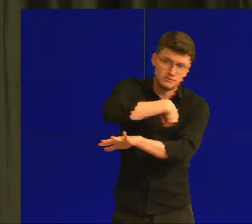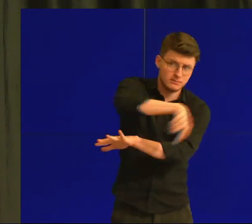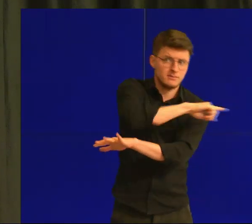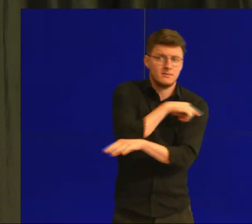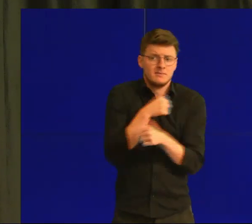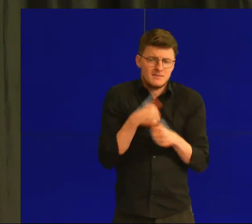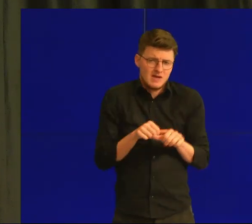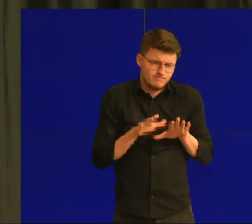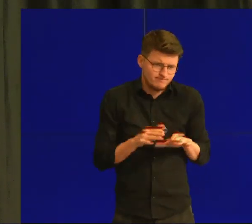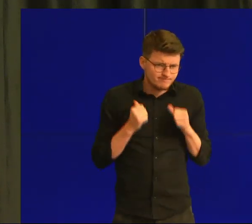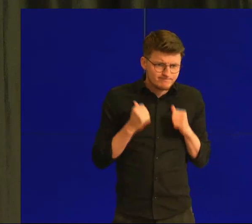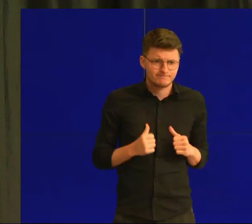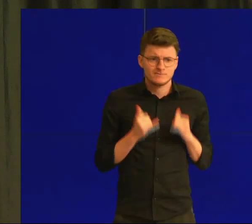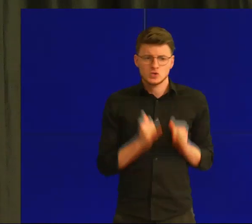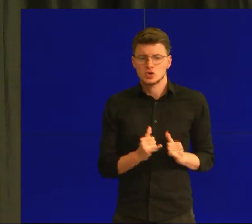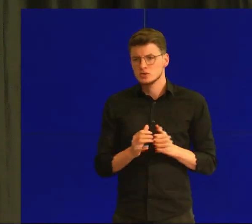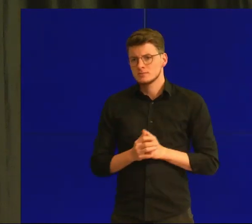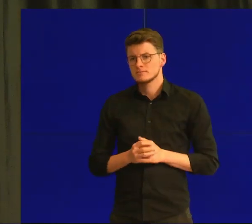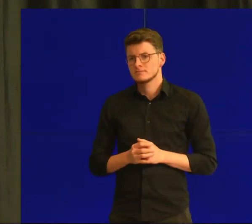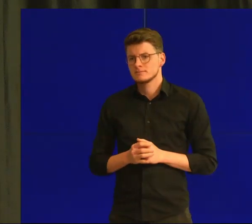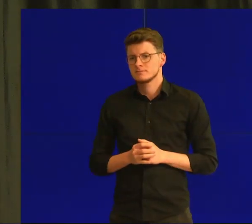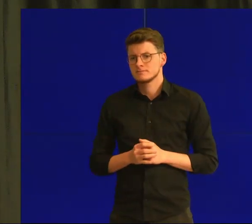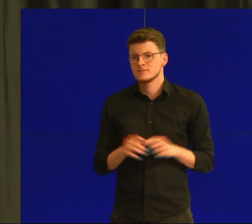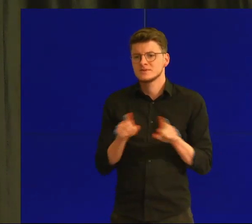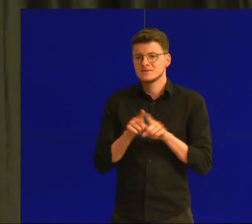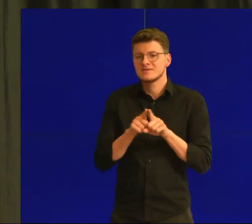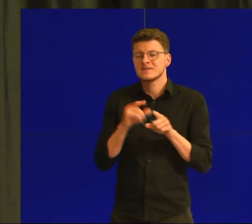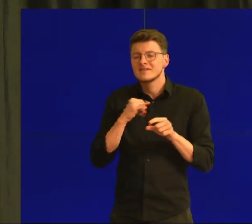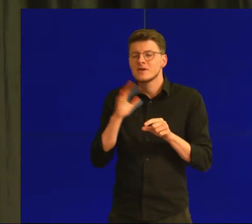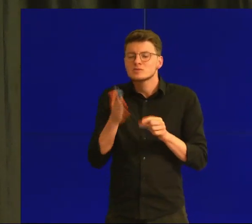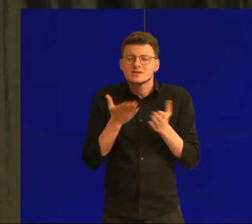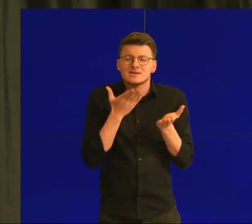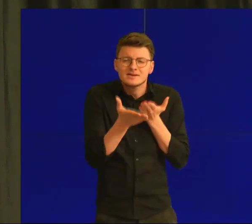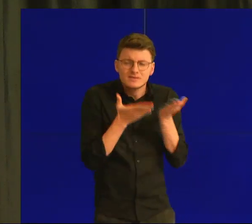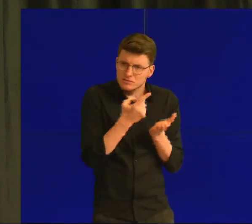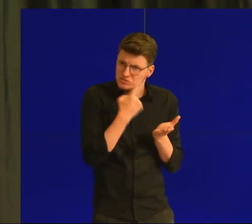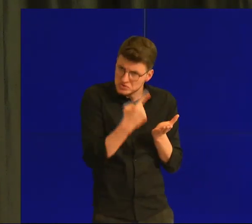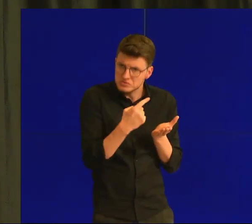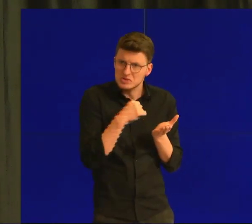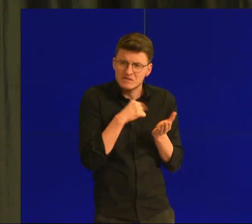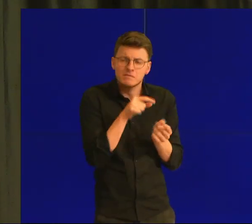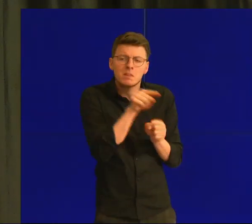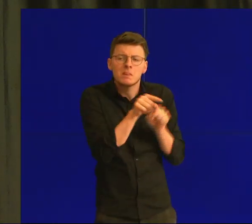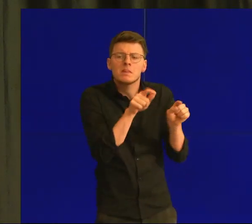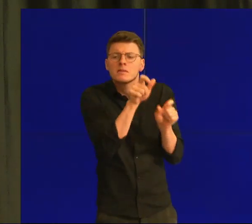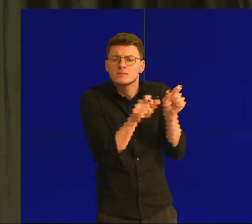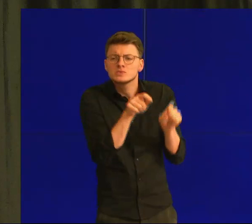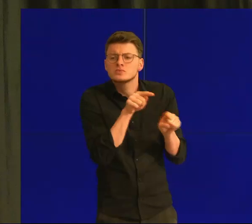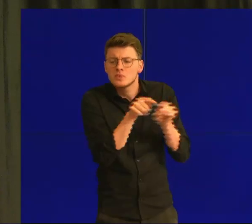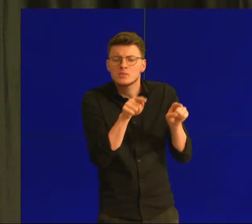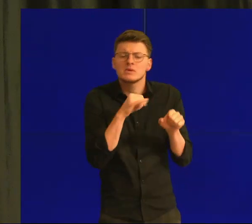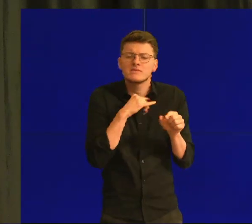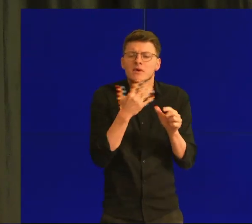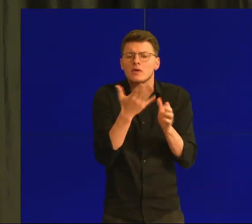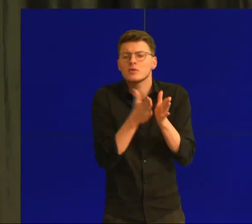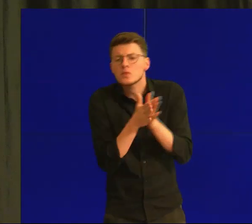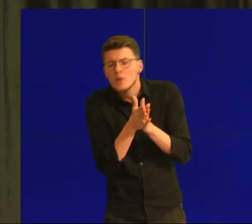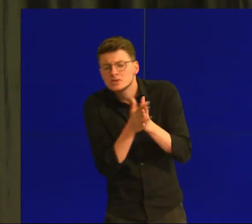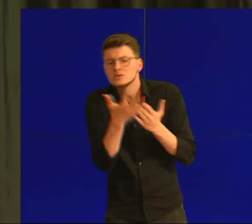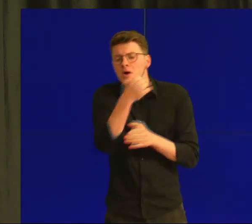d'à côté ce dragon tattoo it means no name m 11 basé en thaïlande et en chine